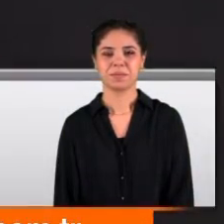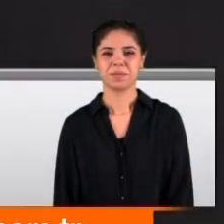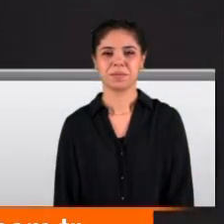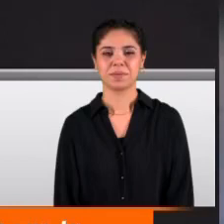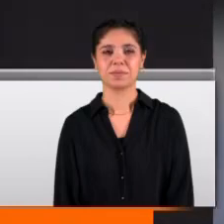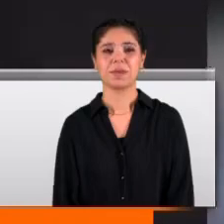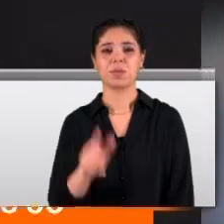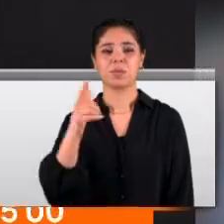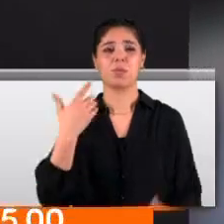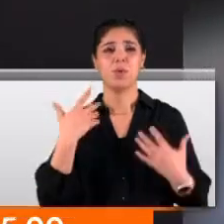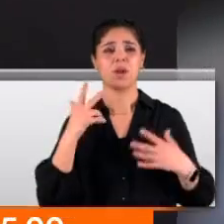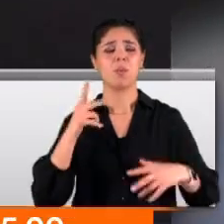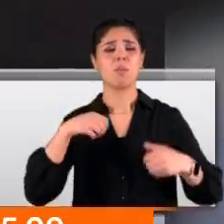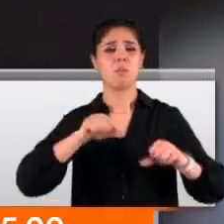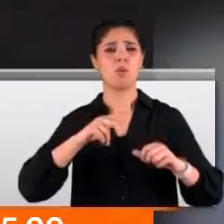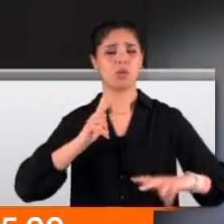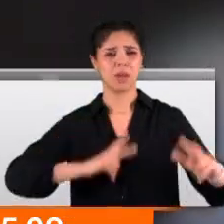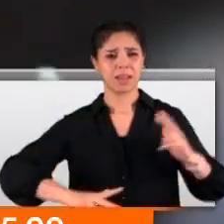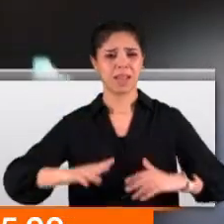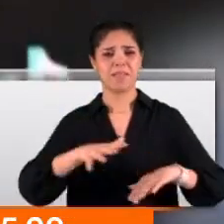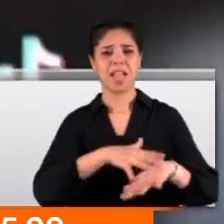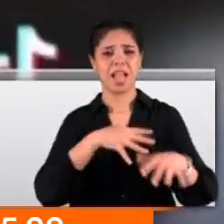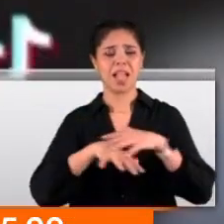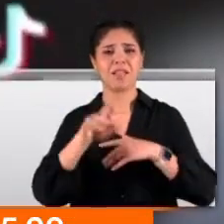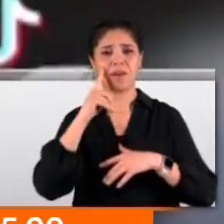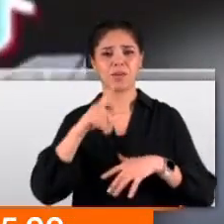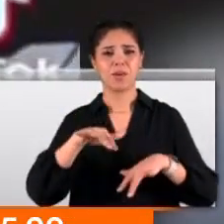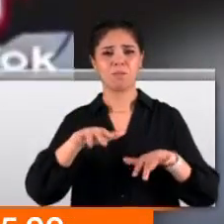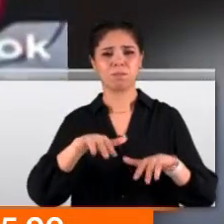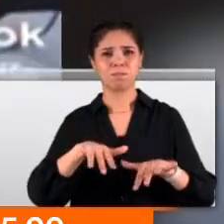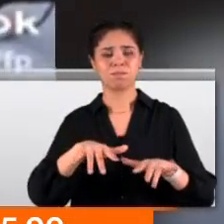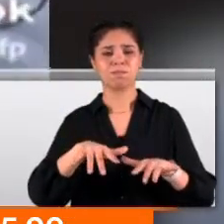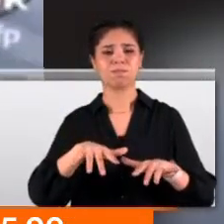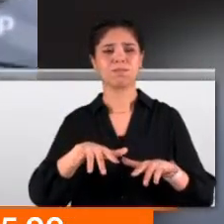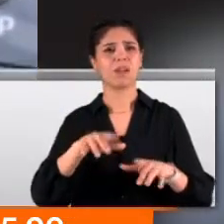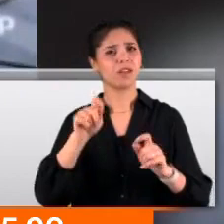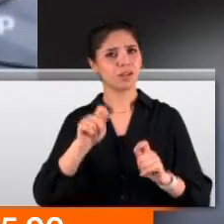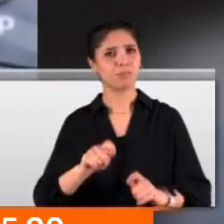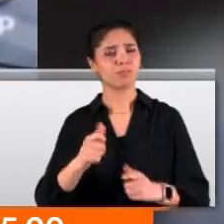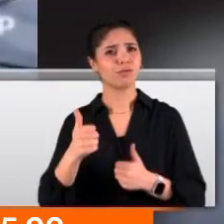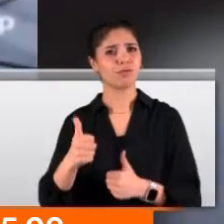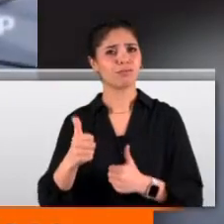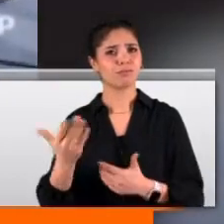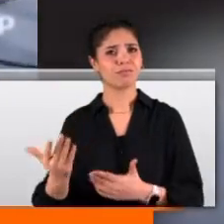Üstünde kurye tulumu, ellerinde eldivenleriyle piyanonun tuşlarında parmakları ahenkle dans etti.